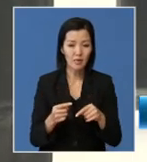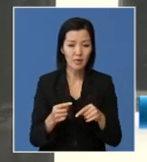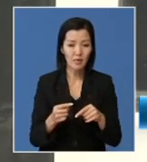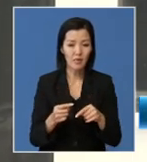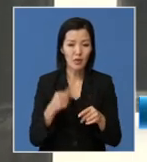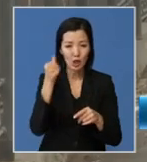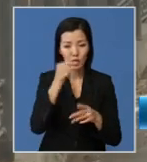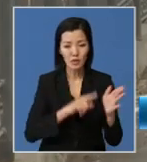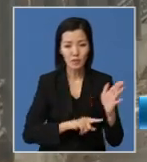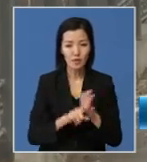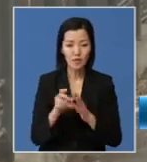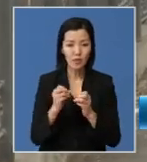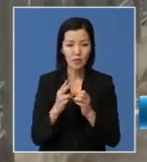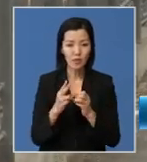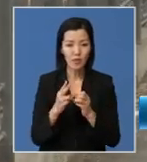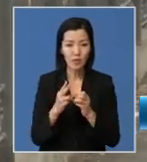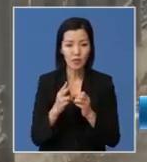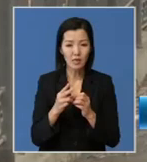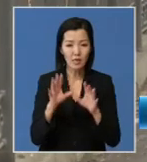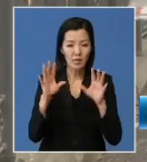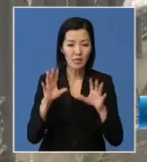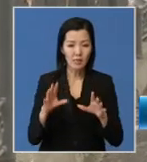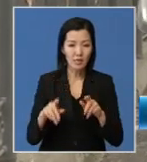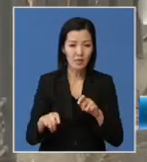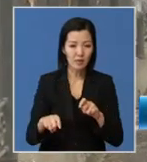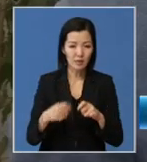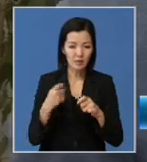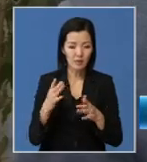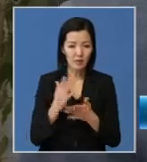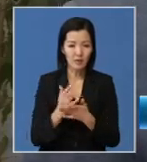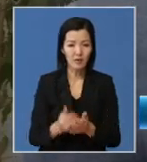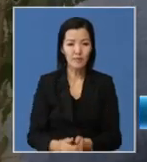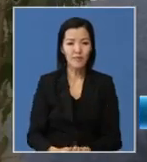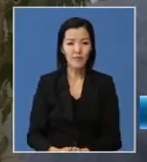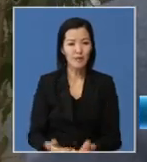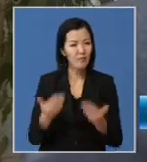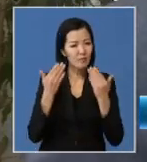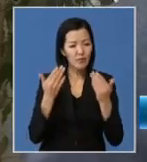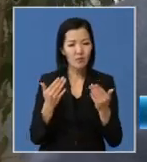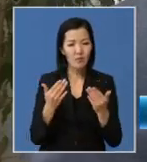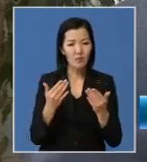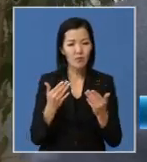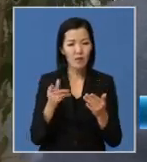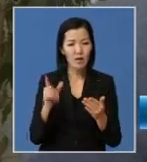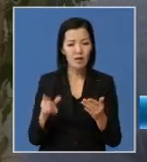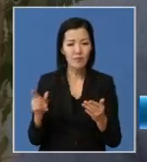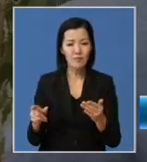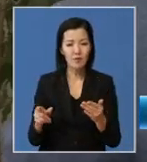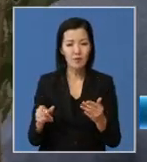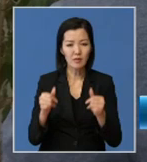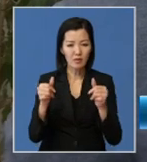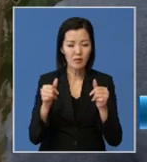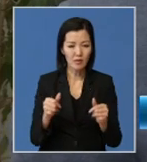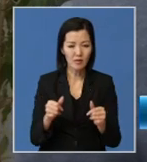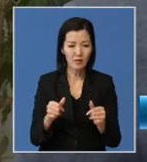Жыл басынан бері 12 аялдамадағы заң бұзушылықты анықтапты. Білмеймін, жеке тұлғалар өздерінің іліп тастайды, оған кім рұқсат